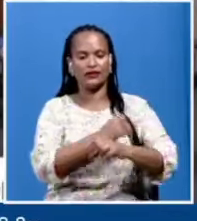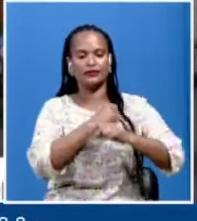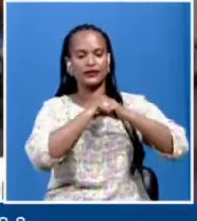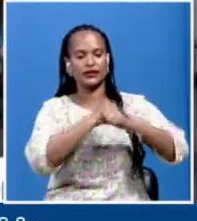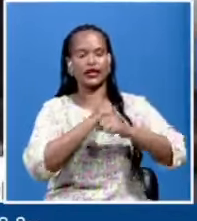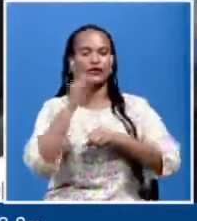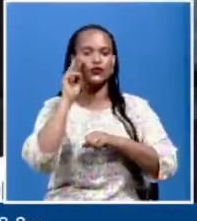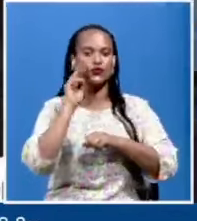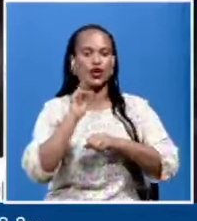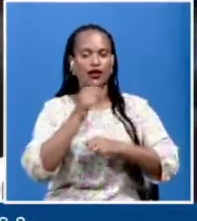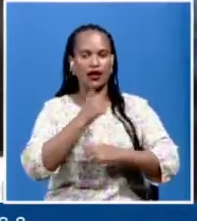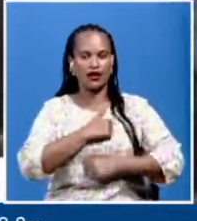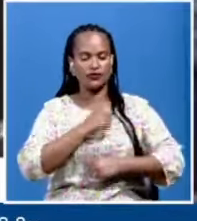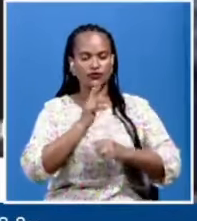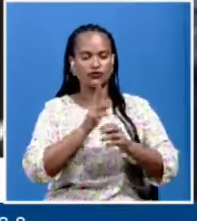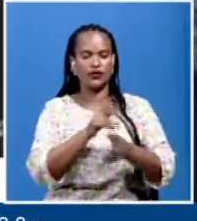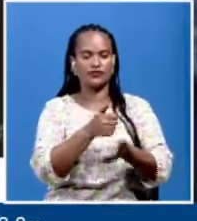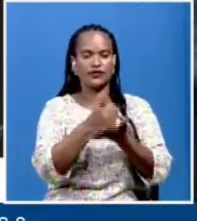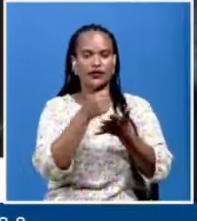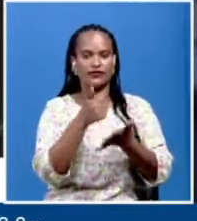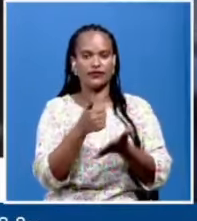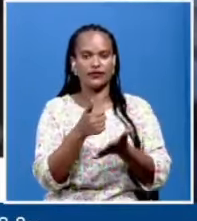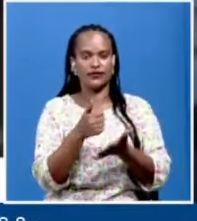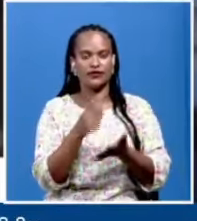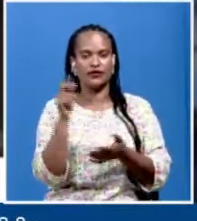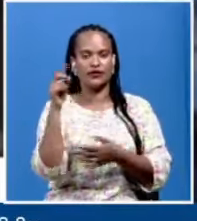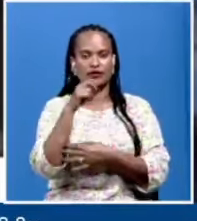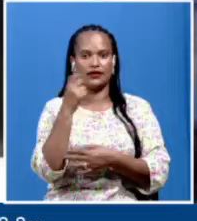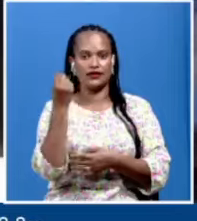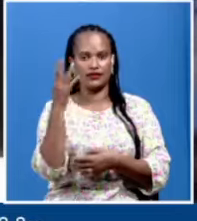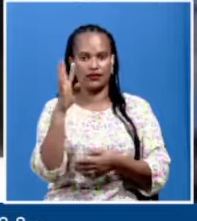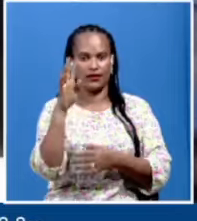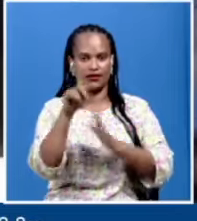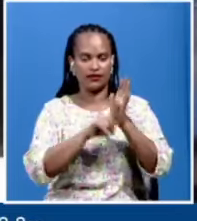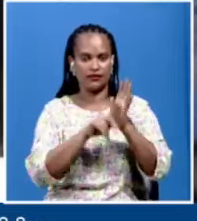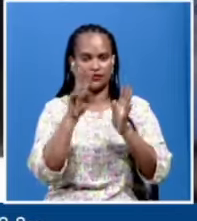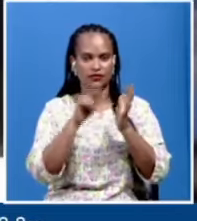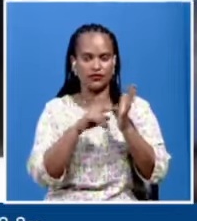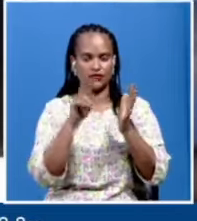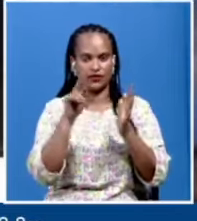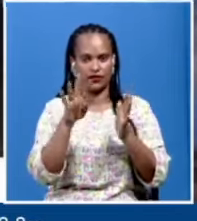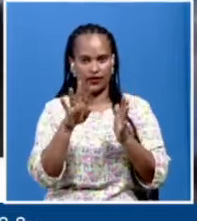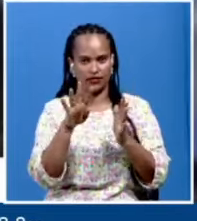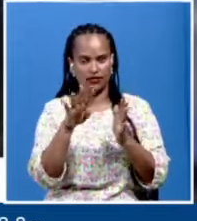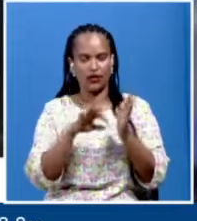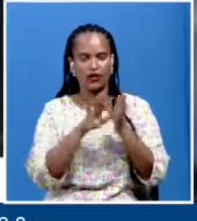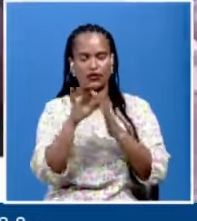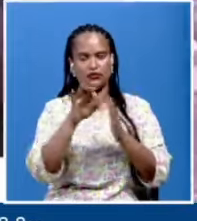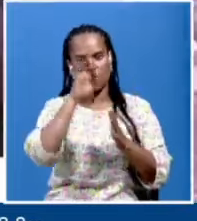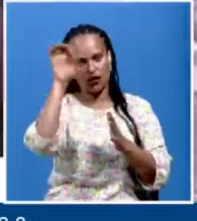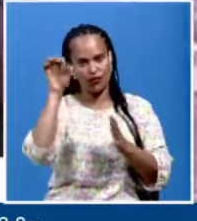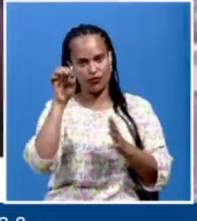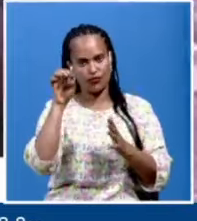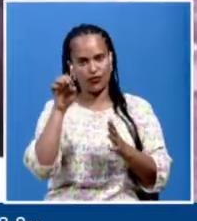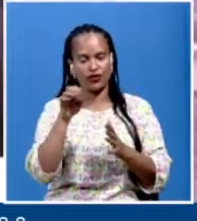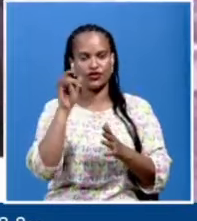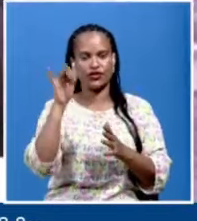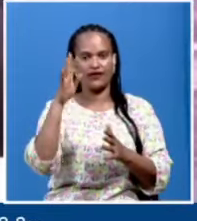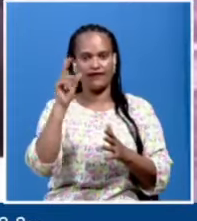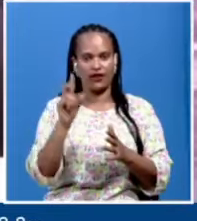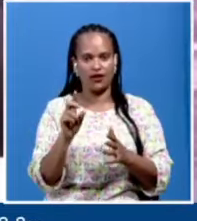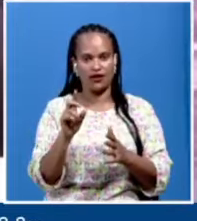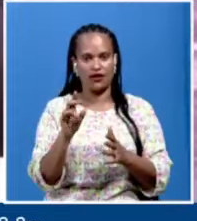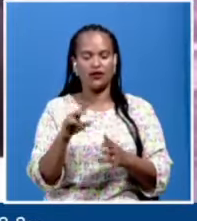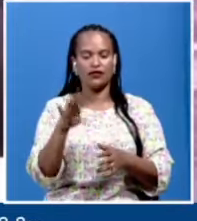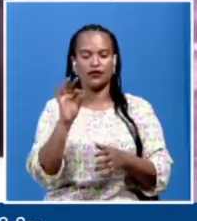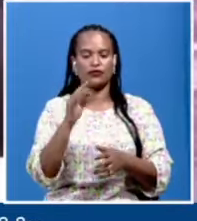خال السودان عطوق حيله حصصها بدغافن نعلت 14 نحس 324 اقوا اطرا اوروباين اب جنيفا